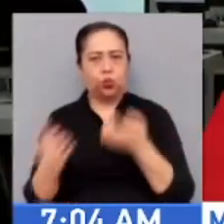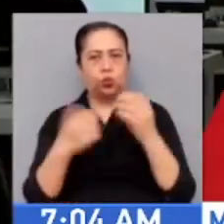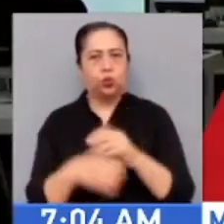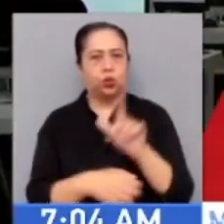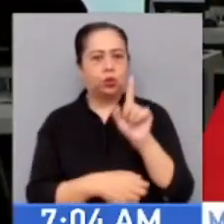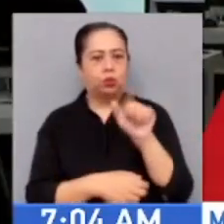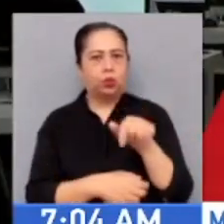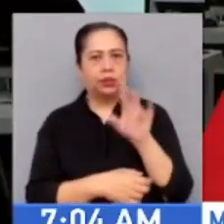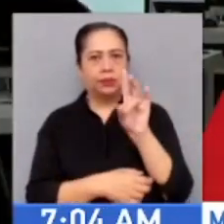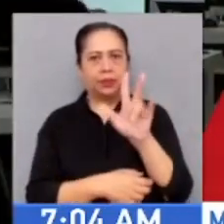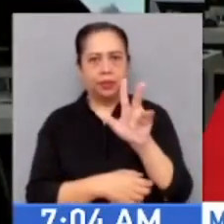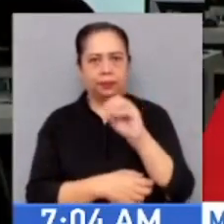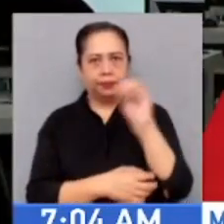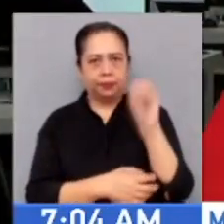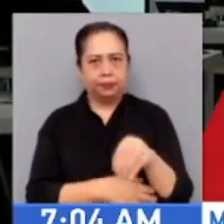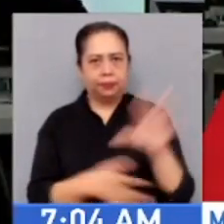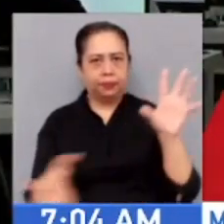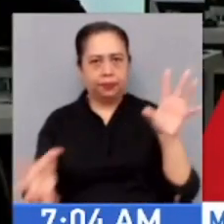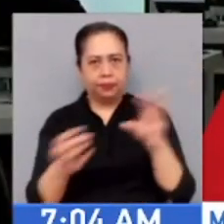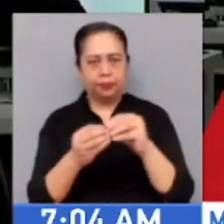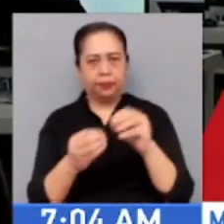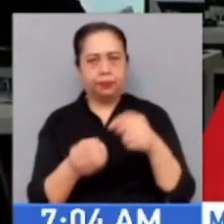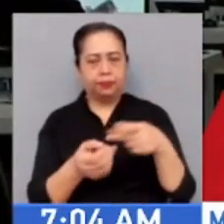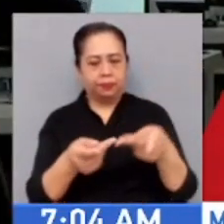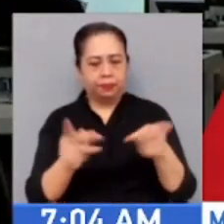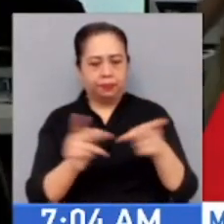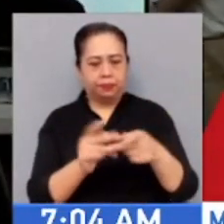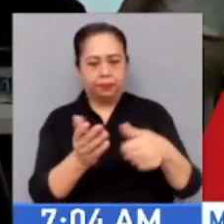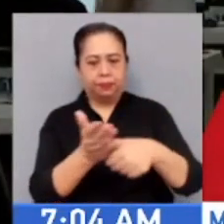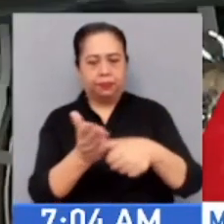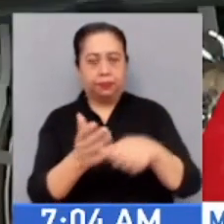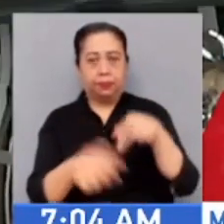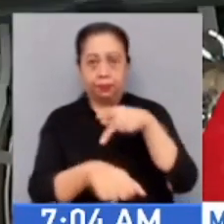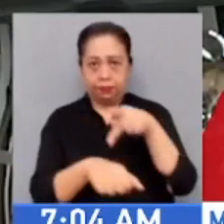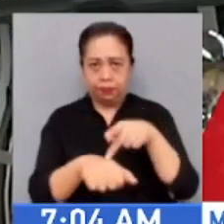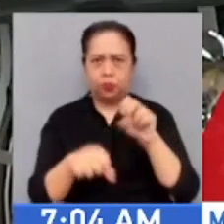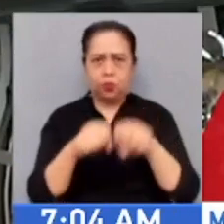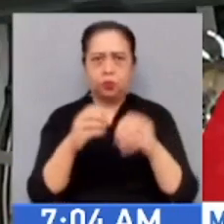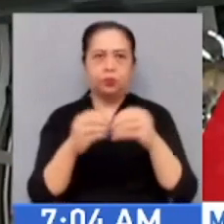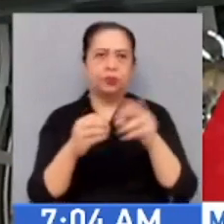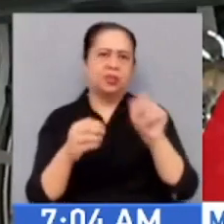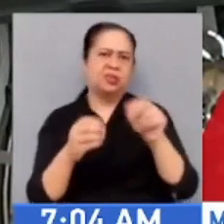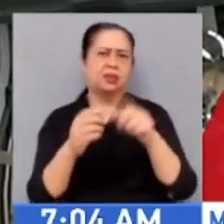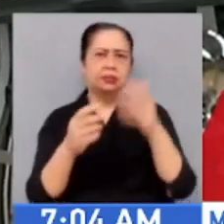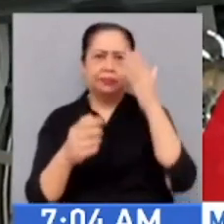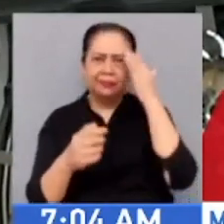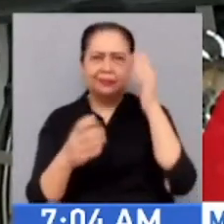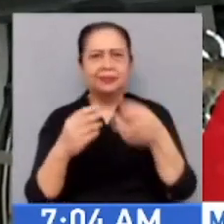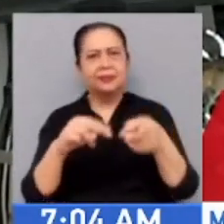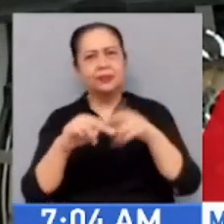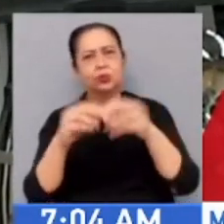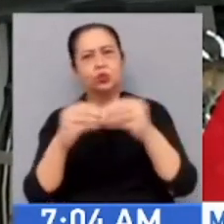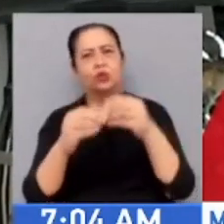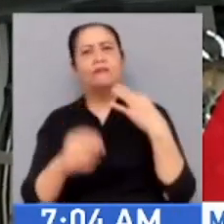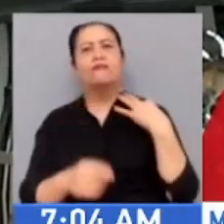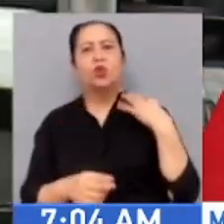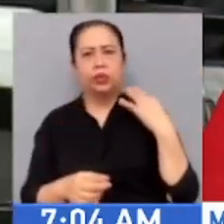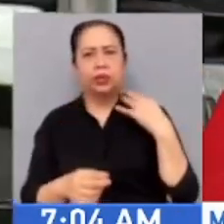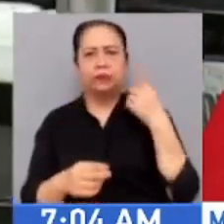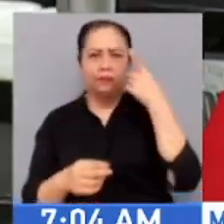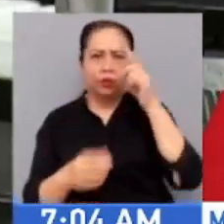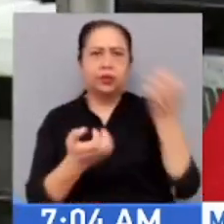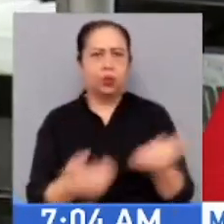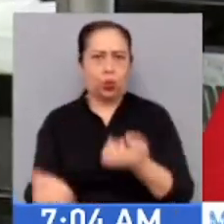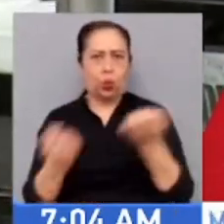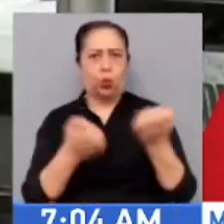21.73% yan ang kabuuang presinto sa bansa. Kaya naman mas nangangailangan daw sila ngayon ng karagdagang volunteer para mag-encode. Lalo't inaasahan